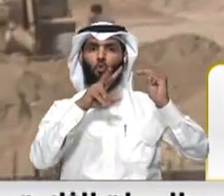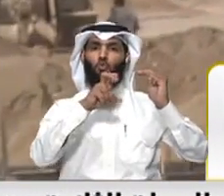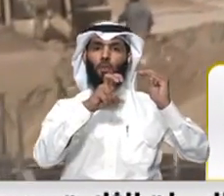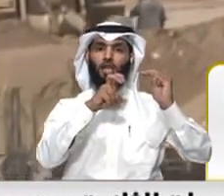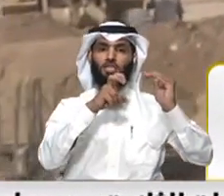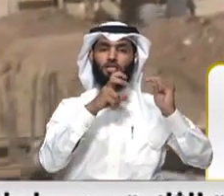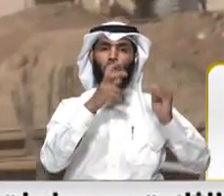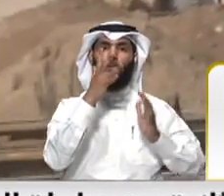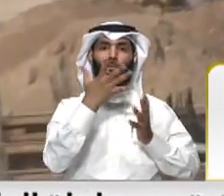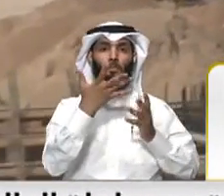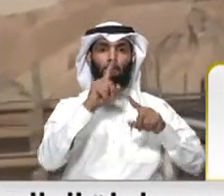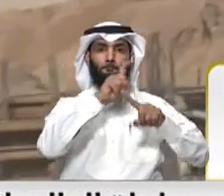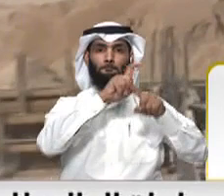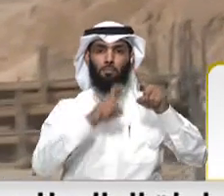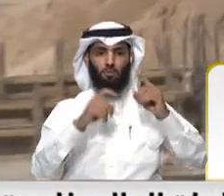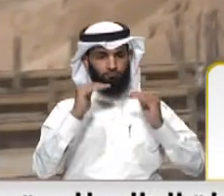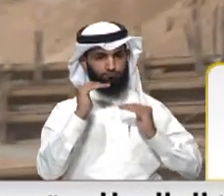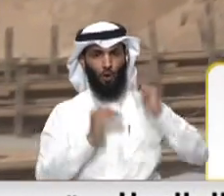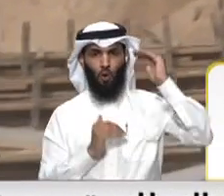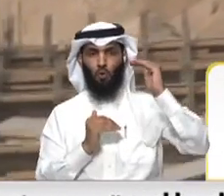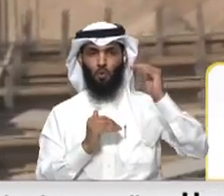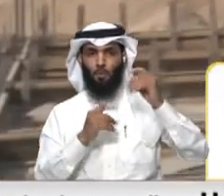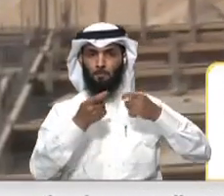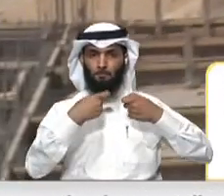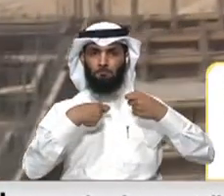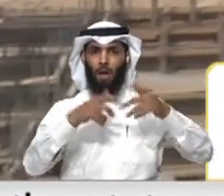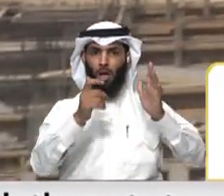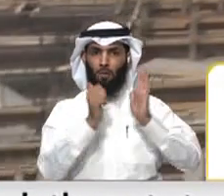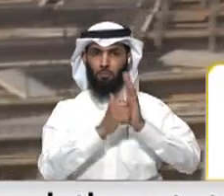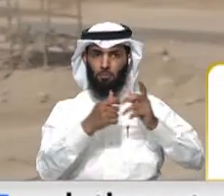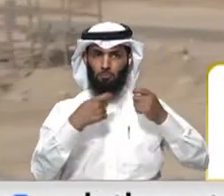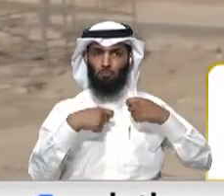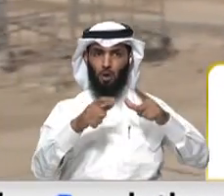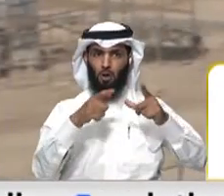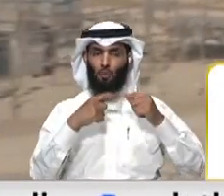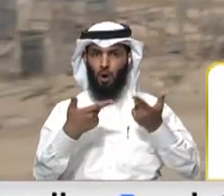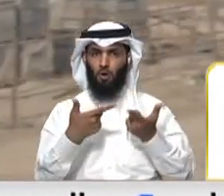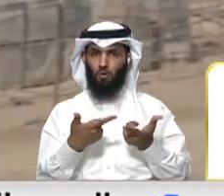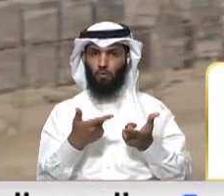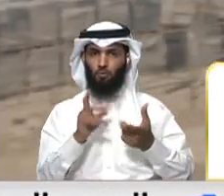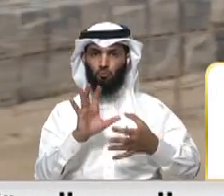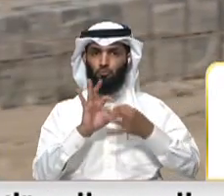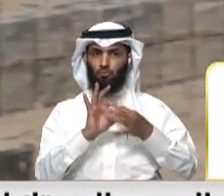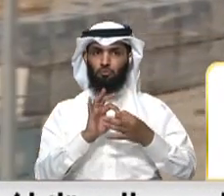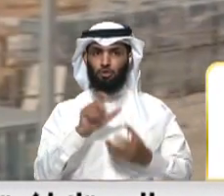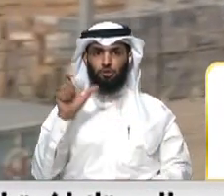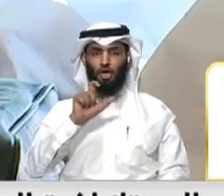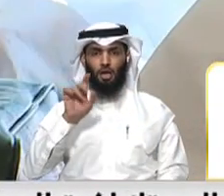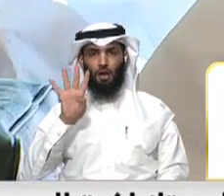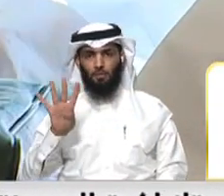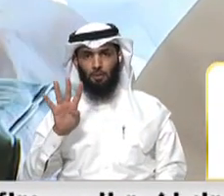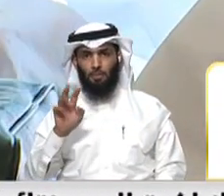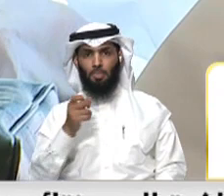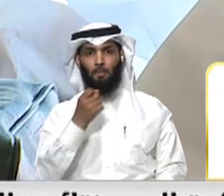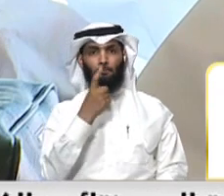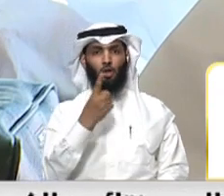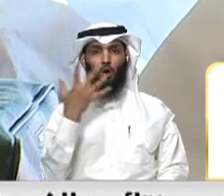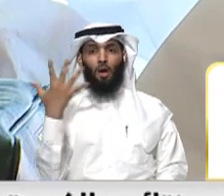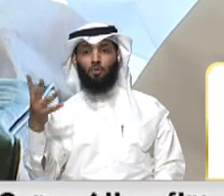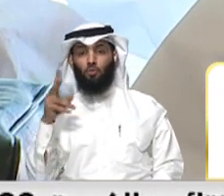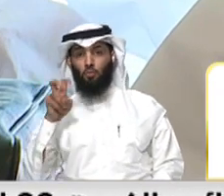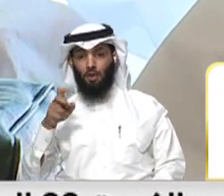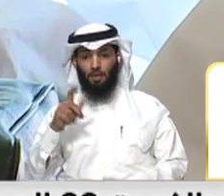85% هذا عدد كبير اذا بنقارن الصفقات عدد الصفقات كانت بشهر 4 198 صفقه